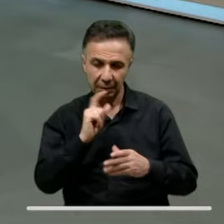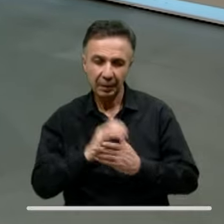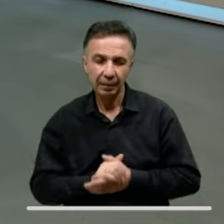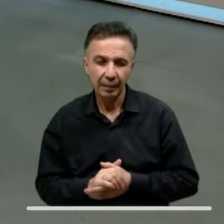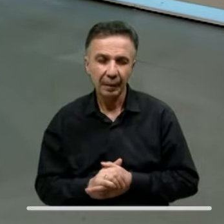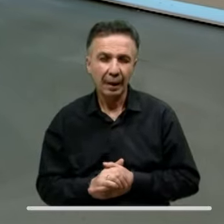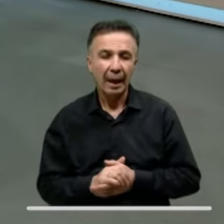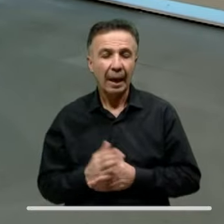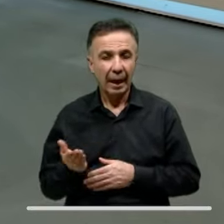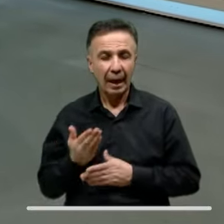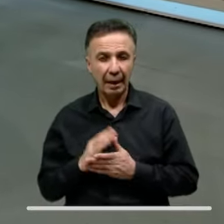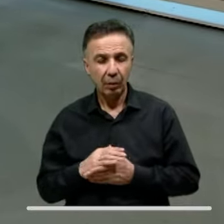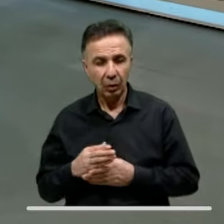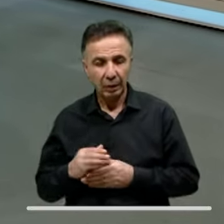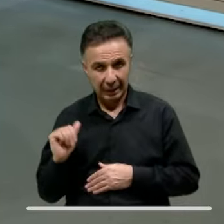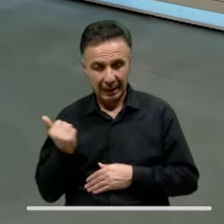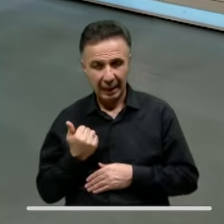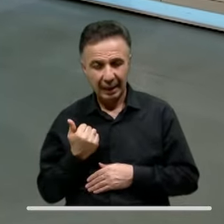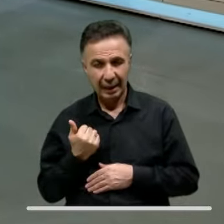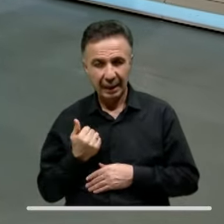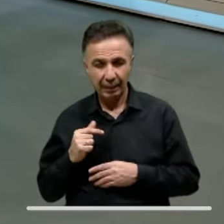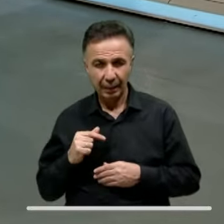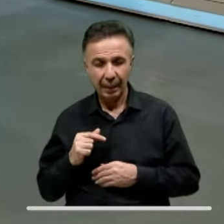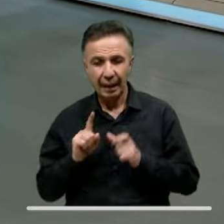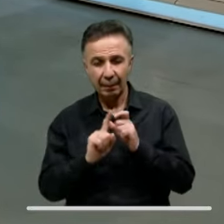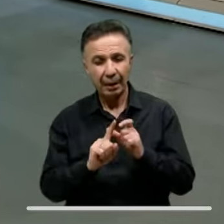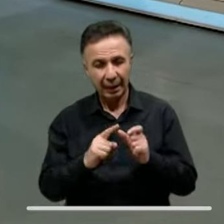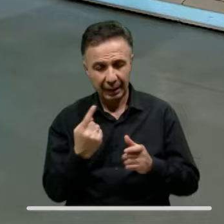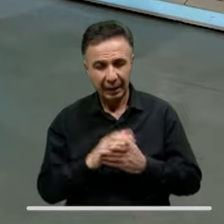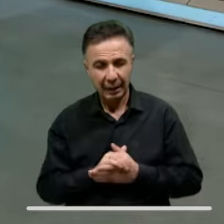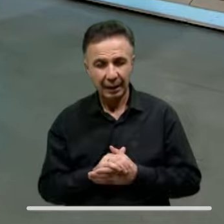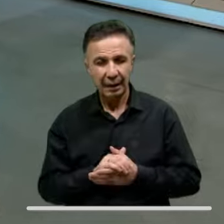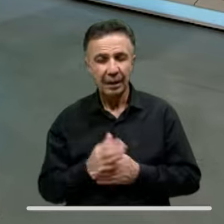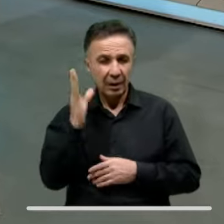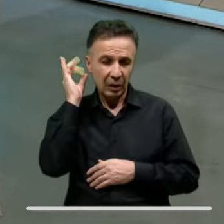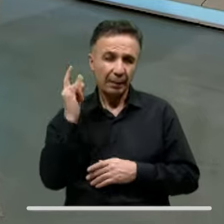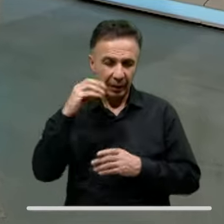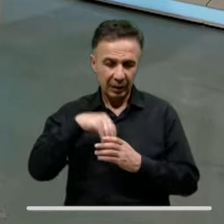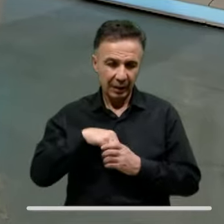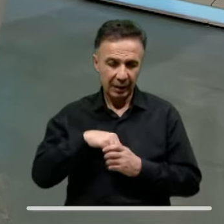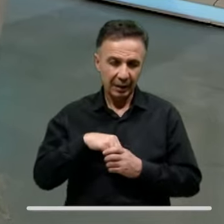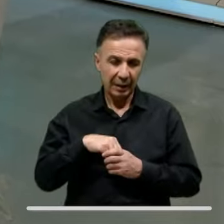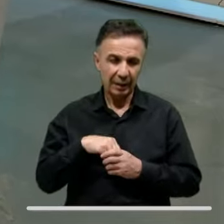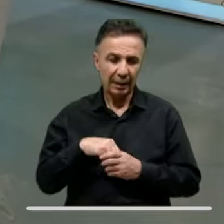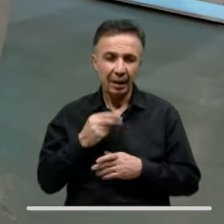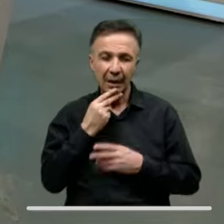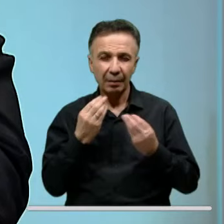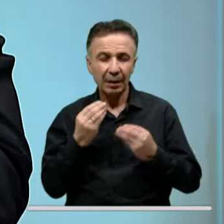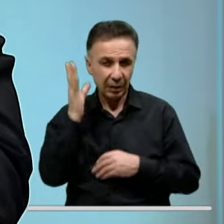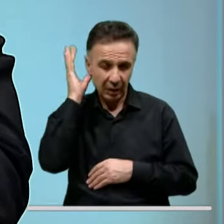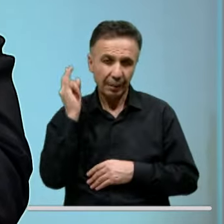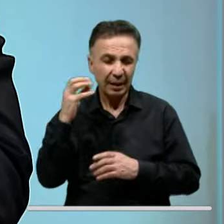caminin içerisinde ise hanımların muayyen günlerinde caminin içerisine girmek suretiyle